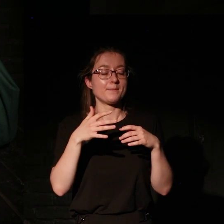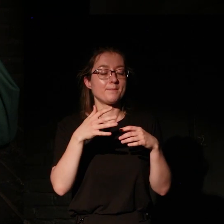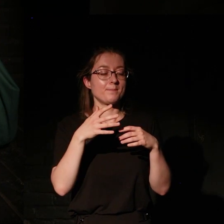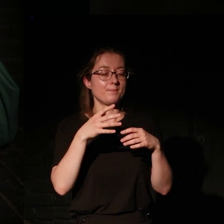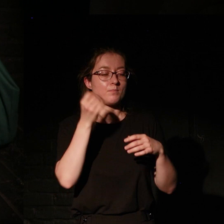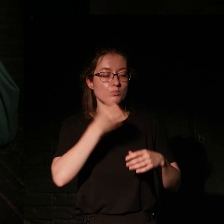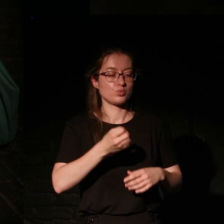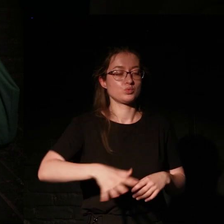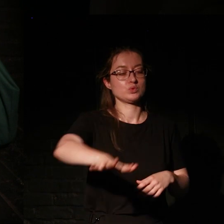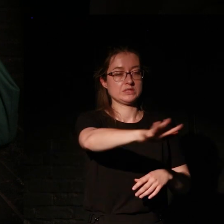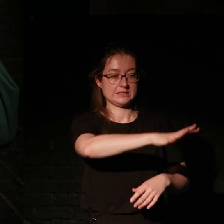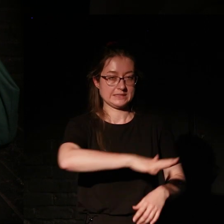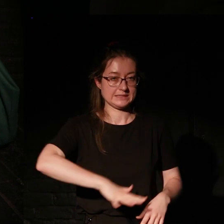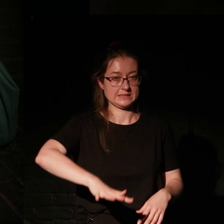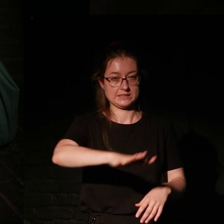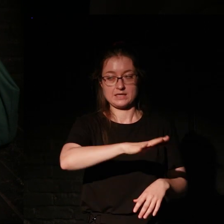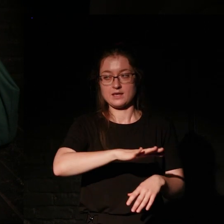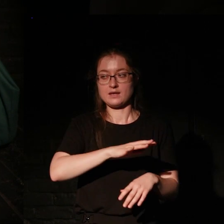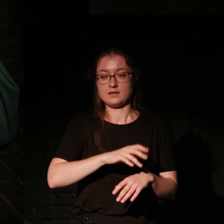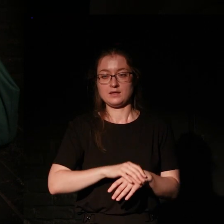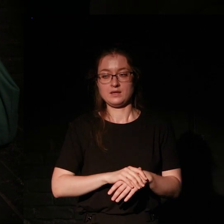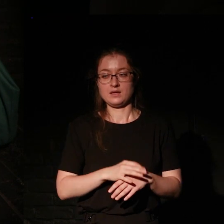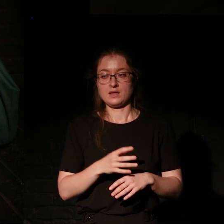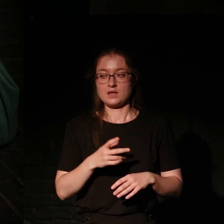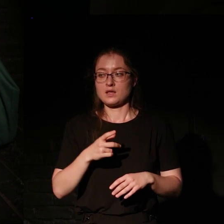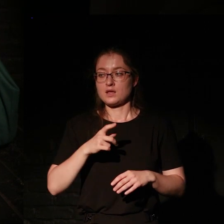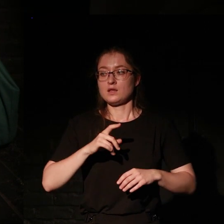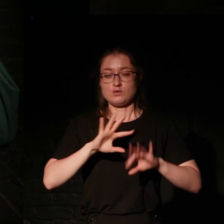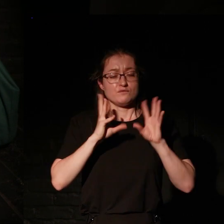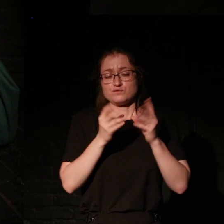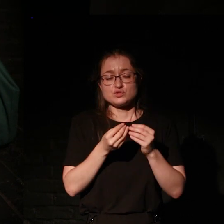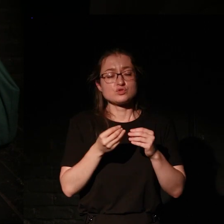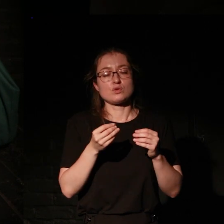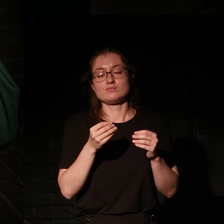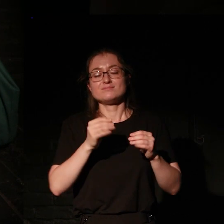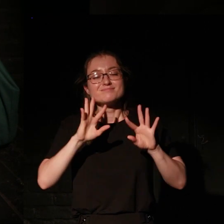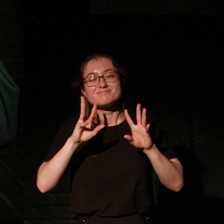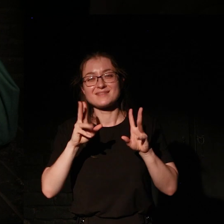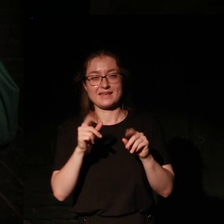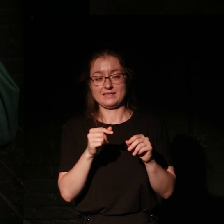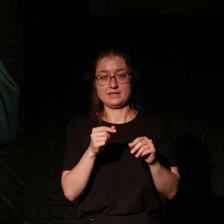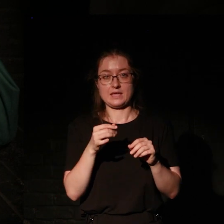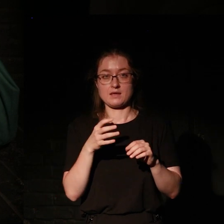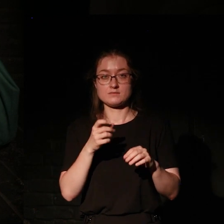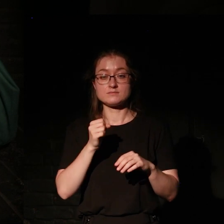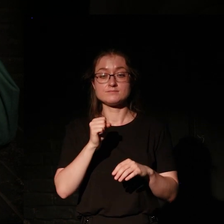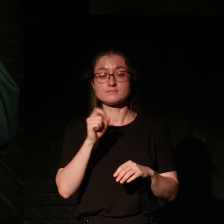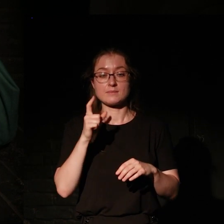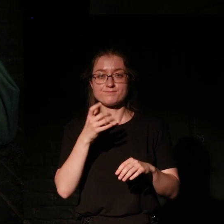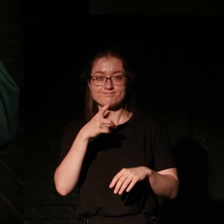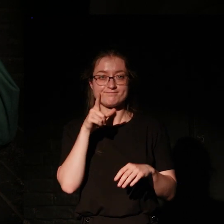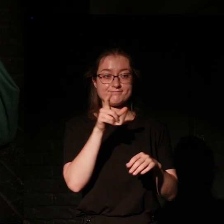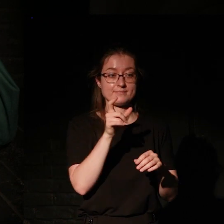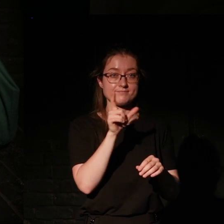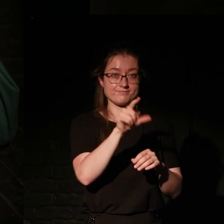wszystko piękne, dopóki właśnie mamy tam słówko Kyrios, czyli Pan. Ale okazuje się, że